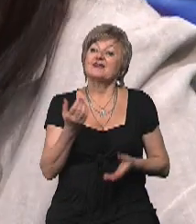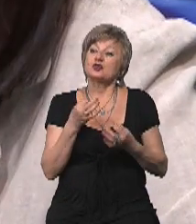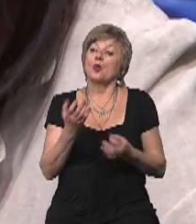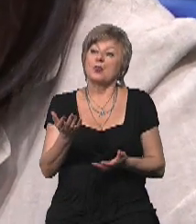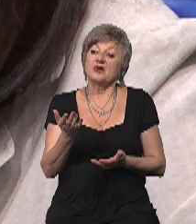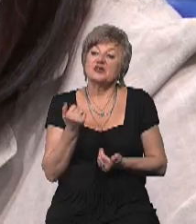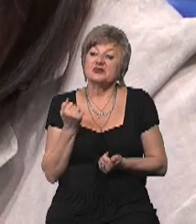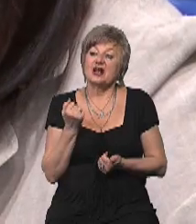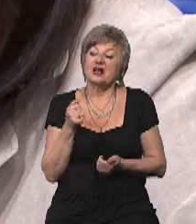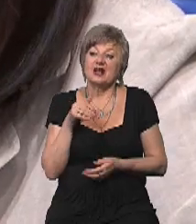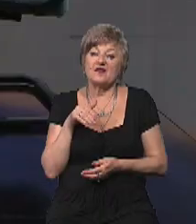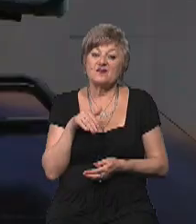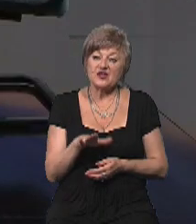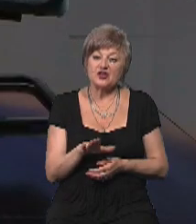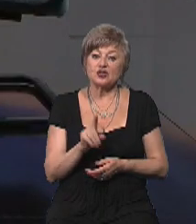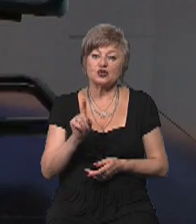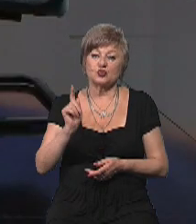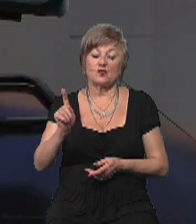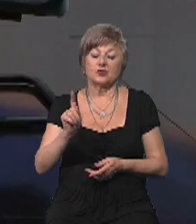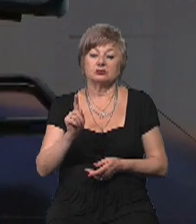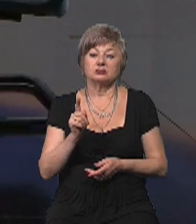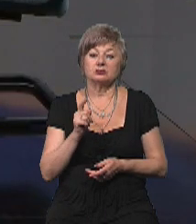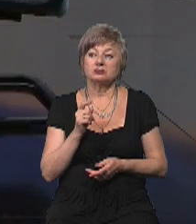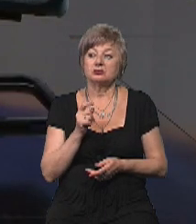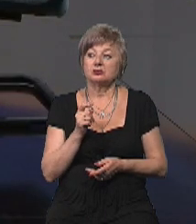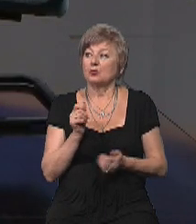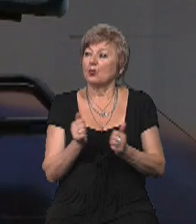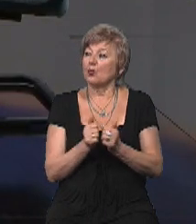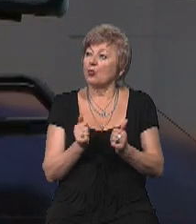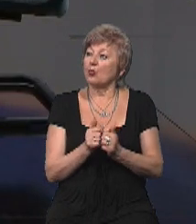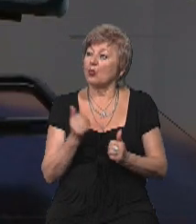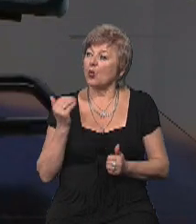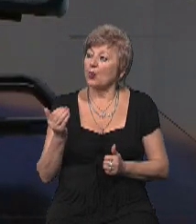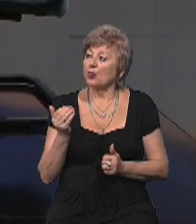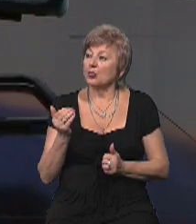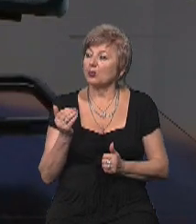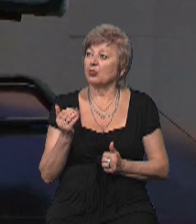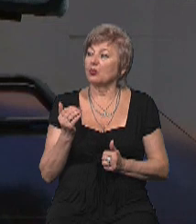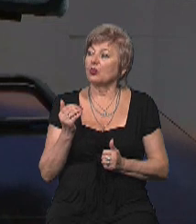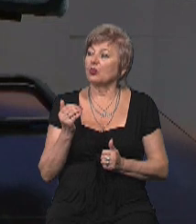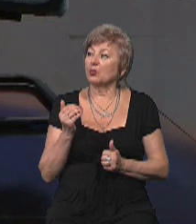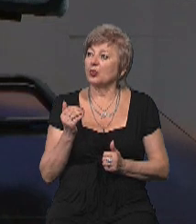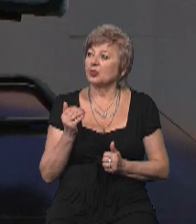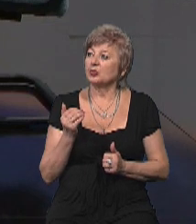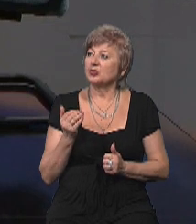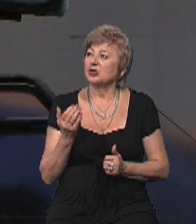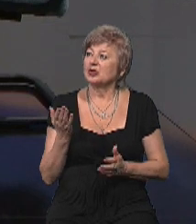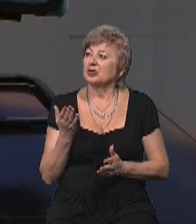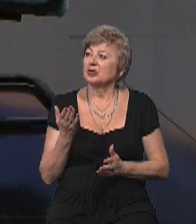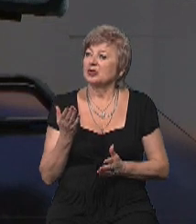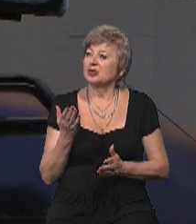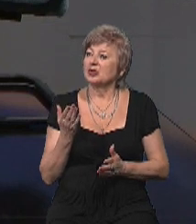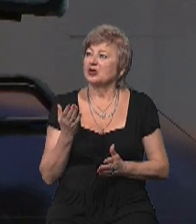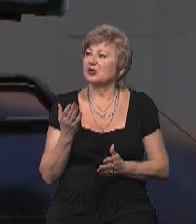з вашої стрінці ви викладали. Це поблизу площі Поляка, я так розумію, так? Чи?